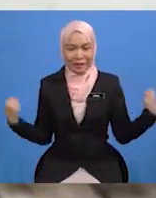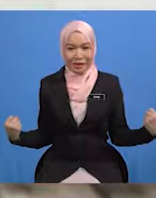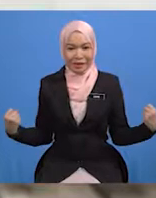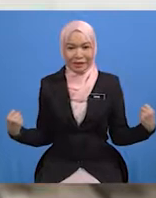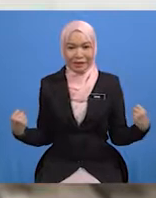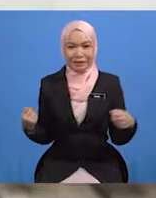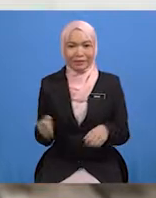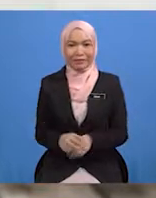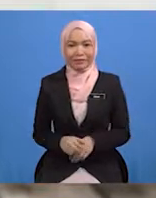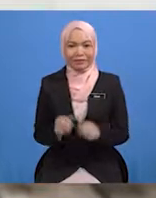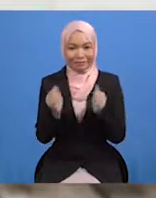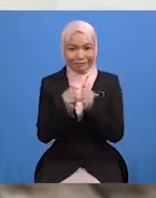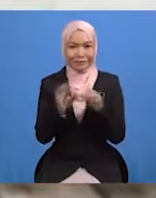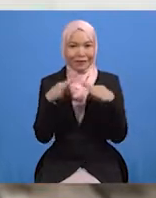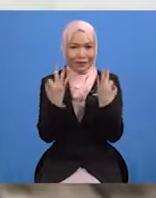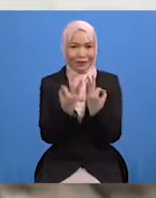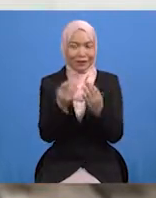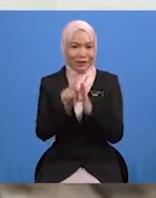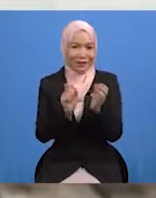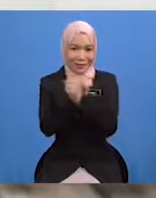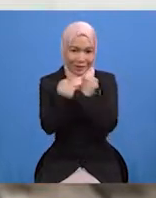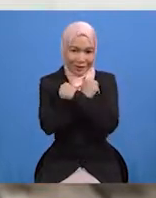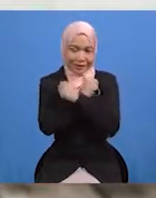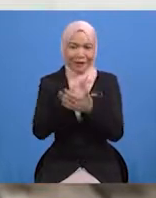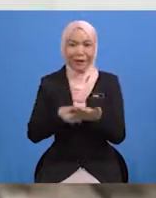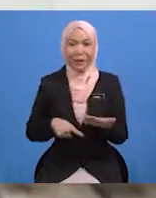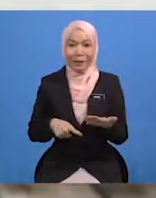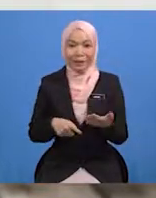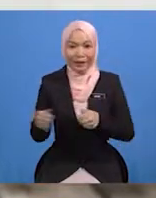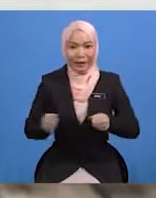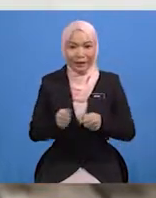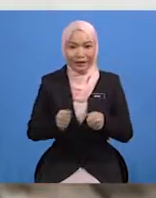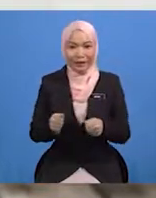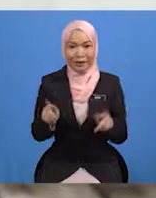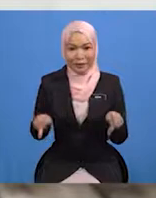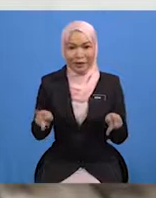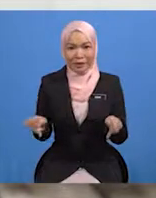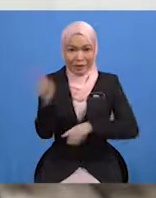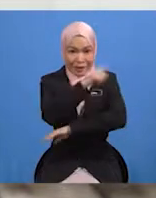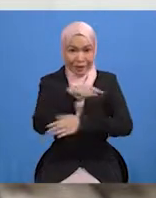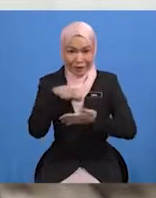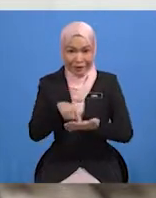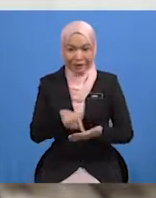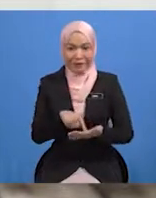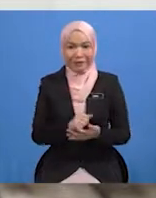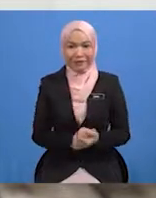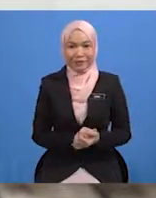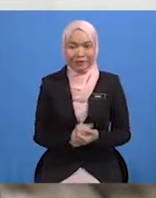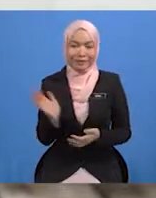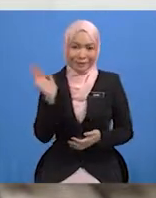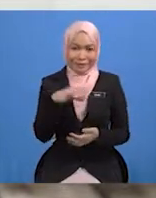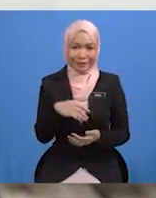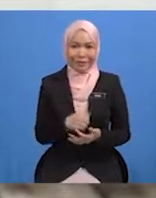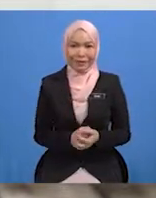di samping keluarga tersayang. Apakah aktiviti para pelajar pada hari ini?